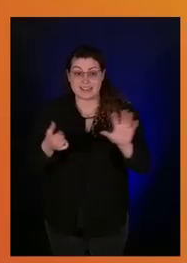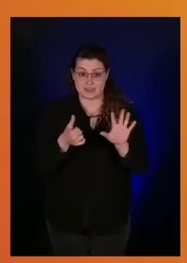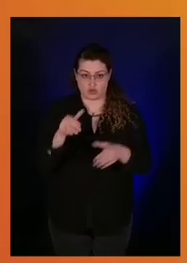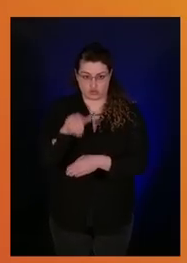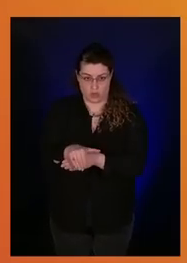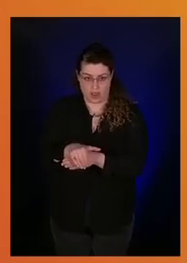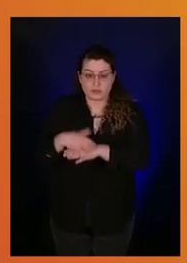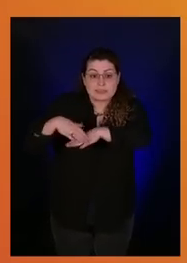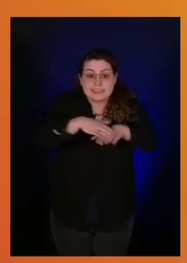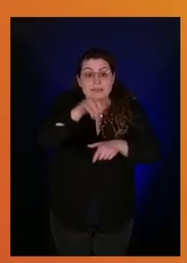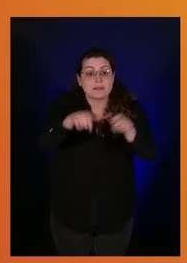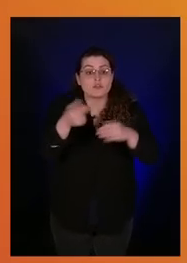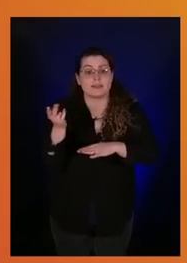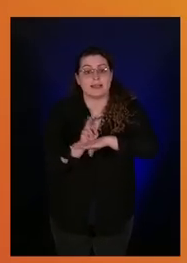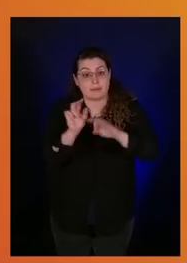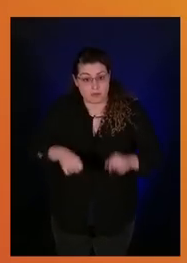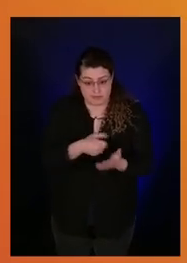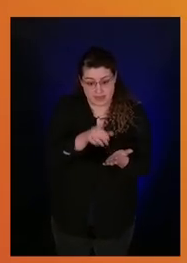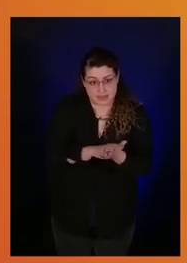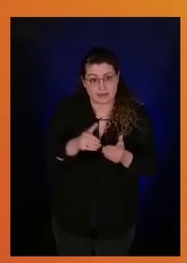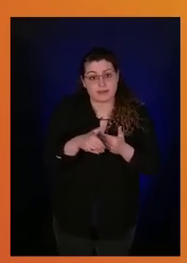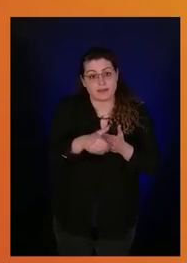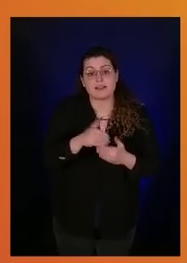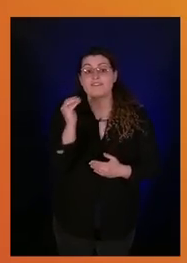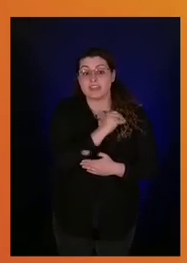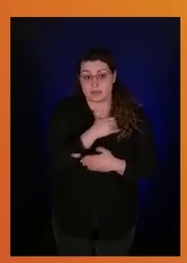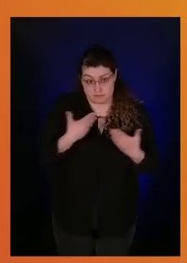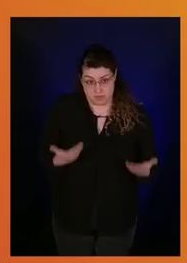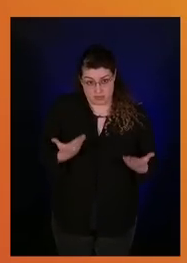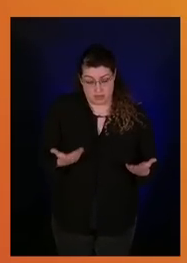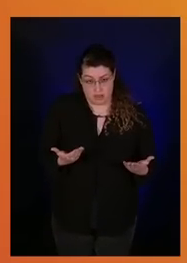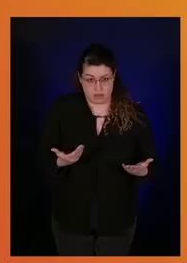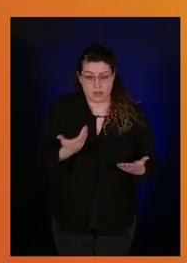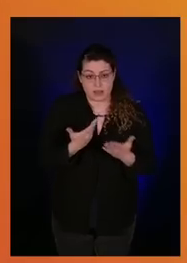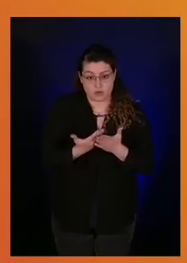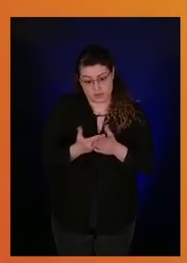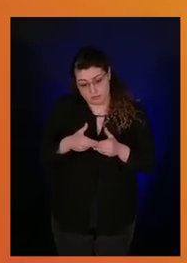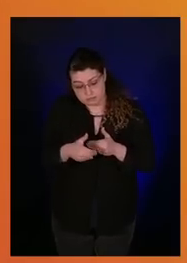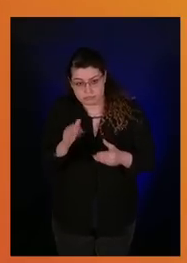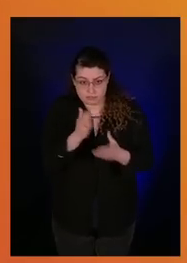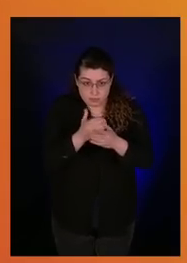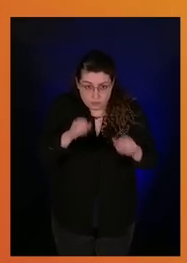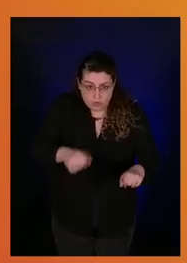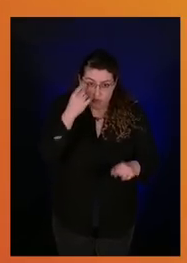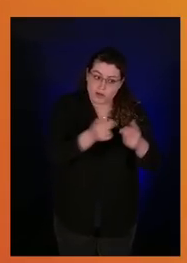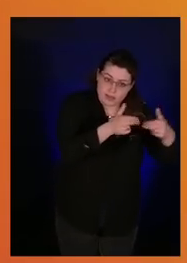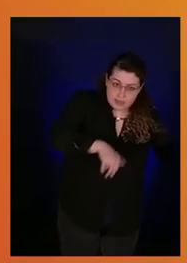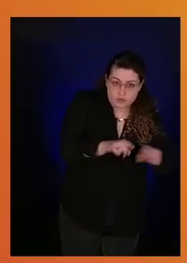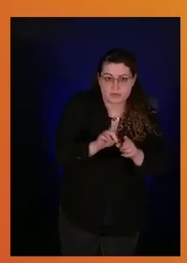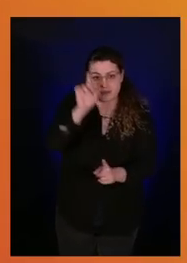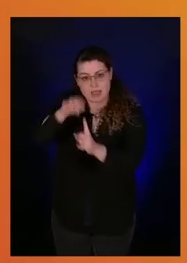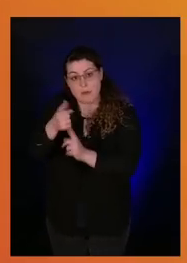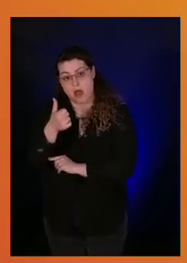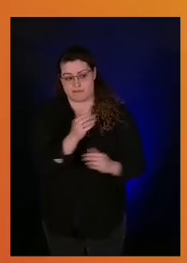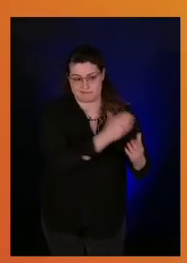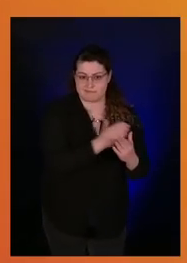délégués à s'inscrire le plus rapidement possible, donc dès maintenant, pour pouvoir justement intervenir sur le préambule et le thème 1. Ça permet là